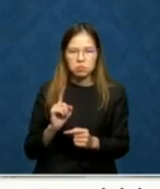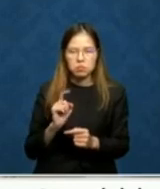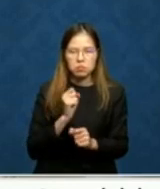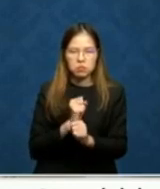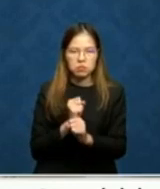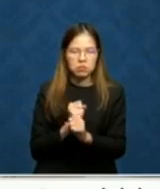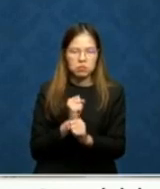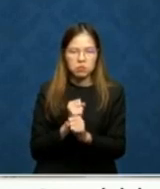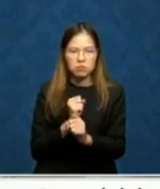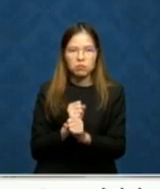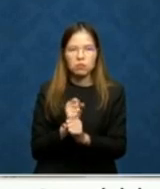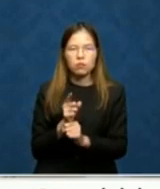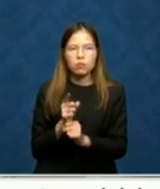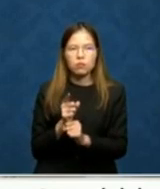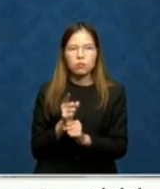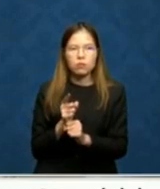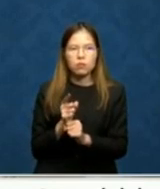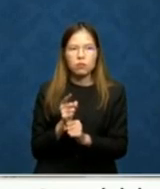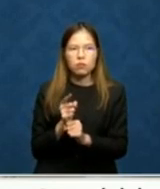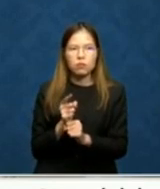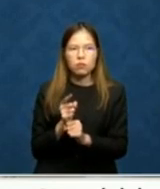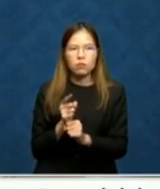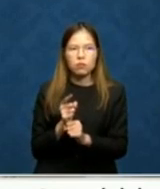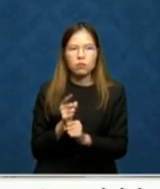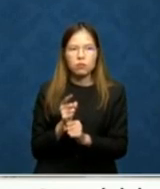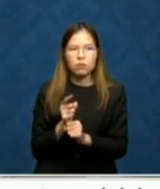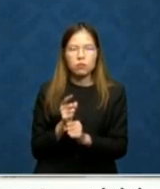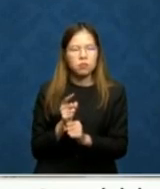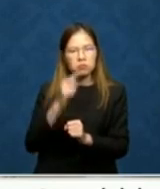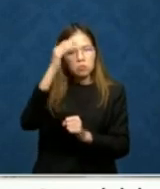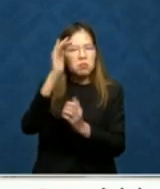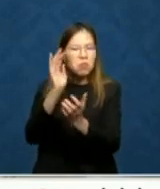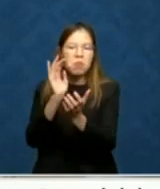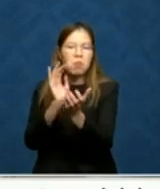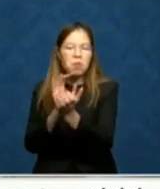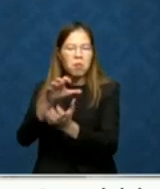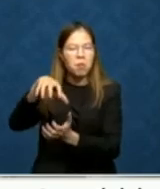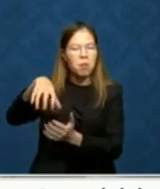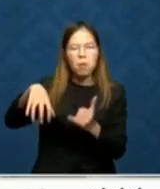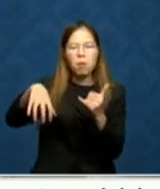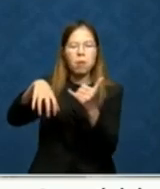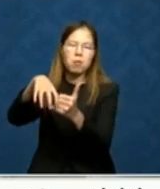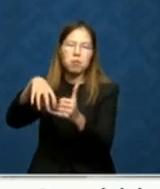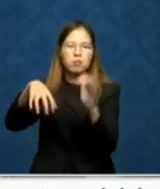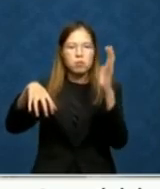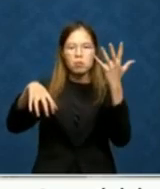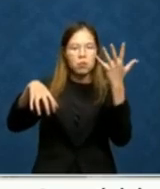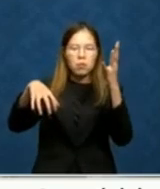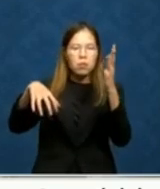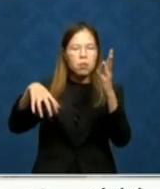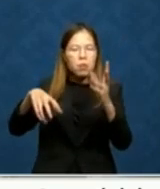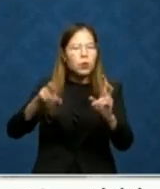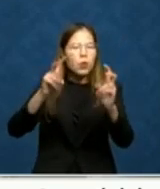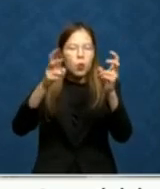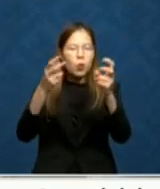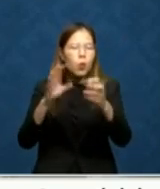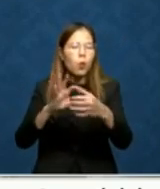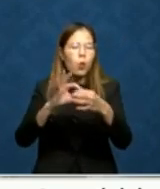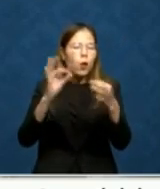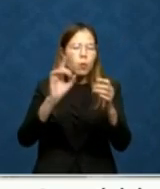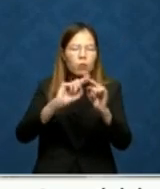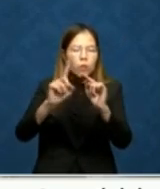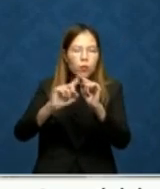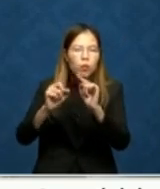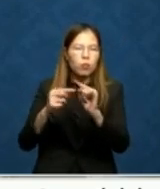ขึ้นเนี่ยไม่ได้ไปถึงสถานีตำรวจไม่ได้ไปถึงการเป็นคดีความเพราะสุดท้ายแล้วเนี่ยผู้ที่ถูกกระ